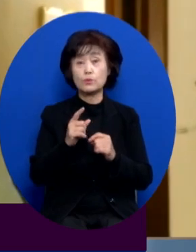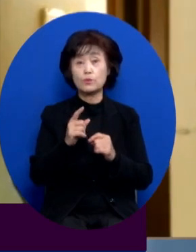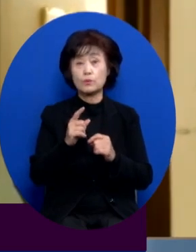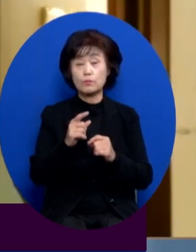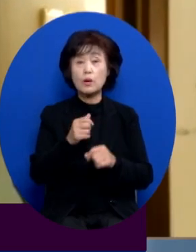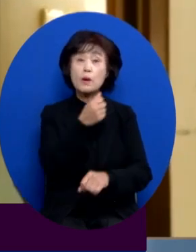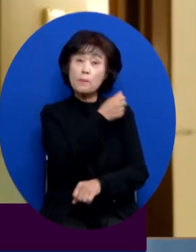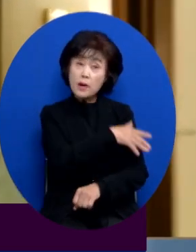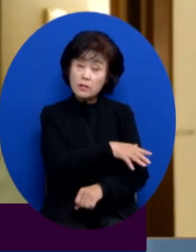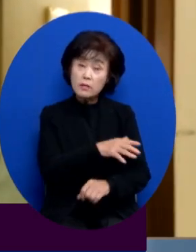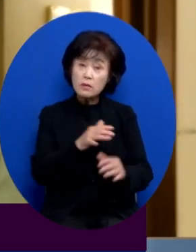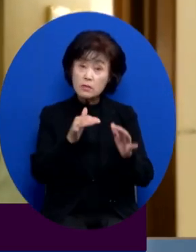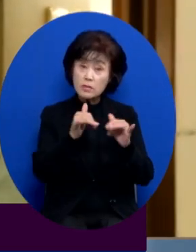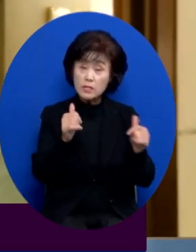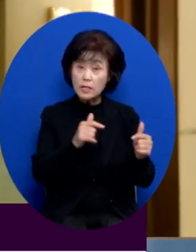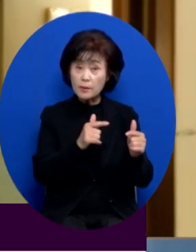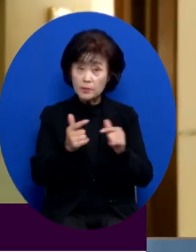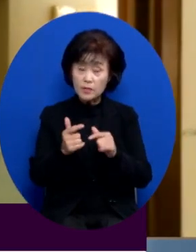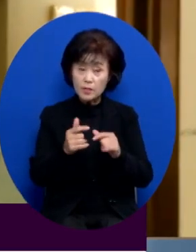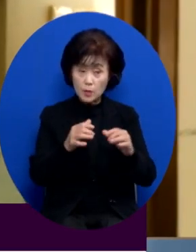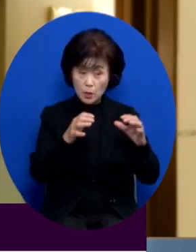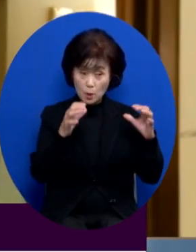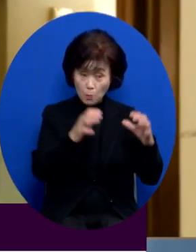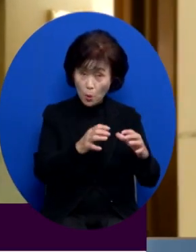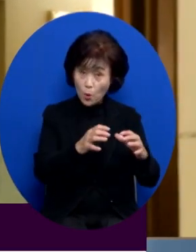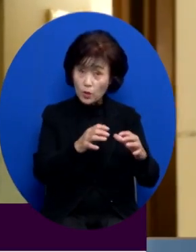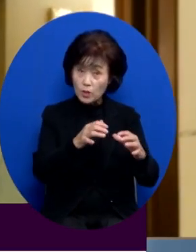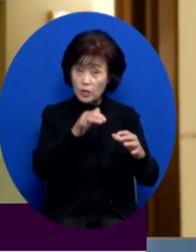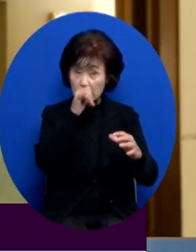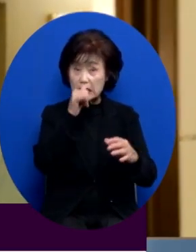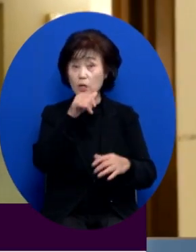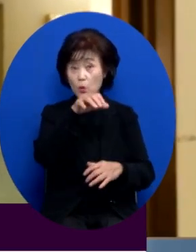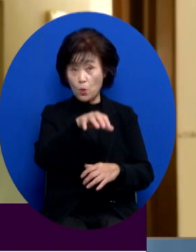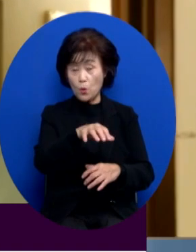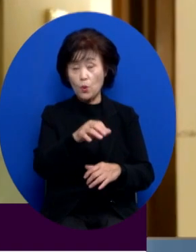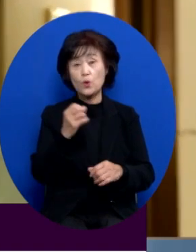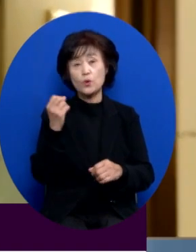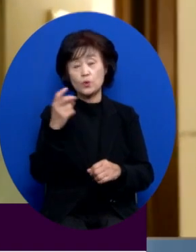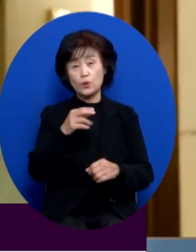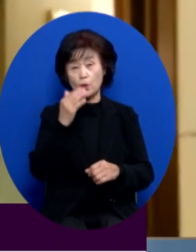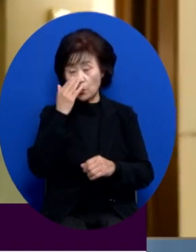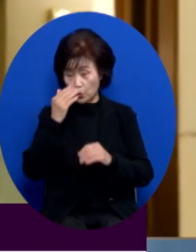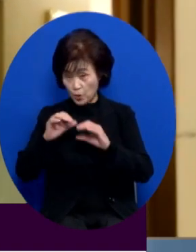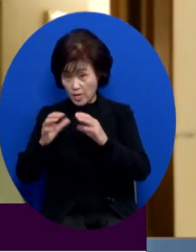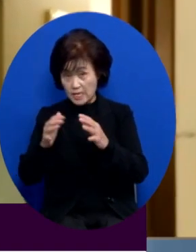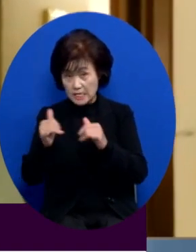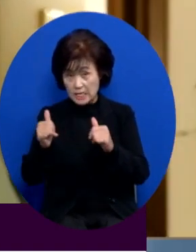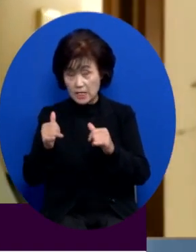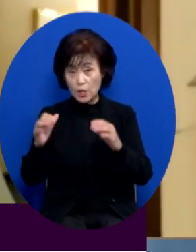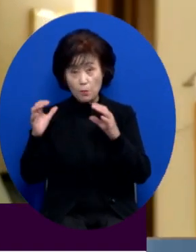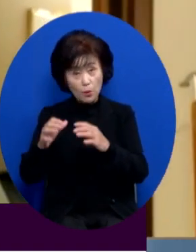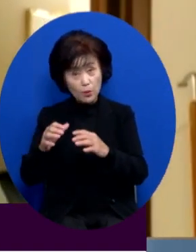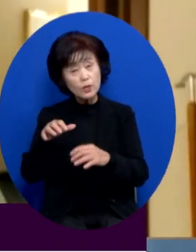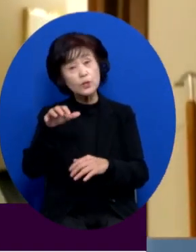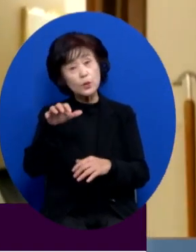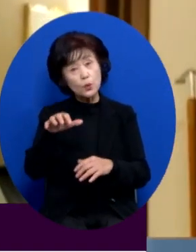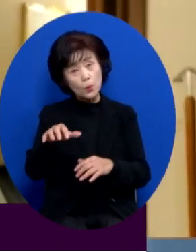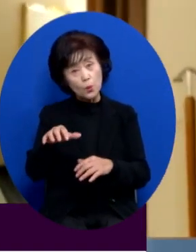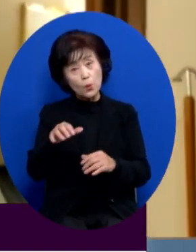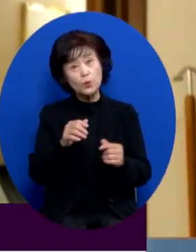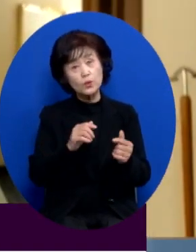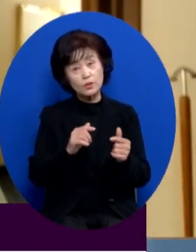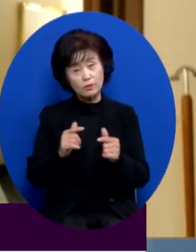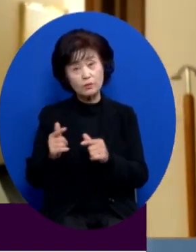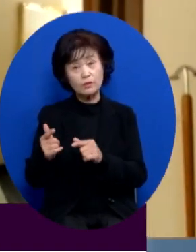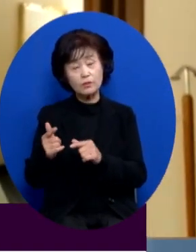이 팔레스타인 사람들이 집단적으로 모여 있다든지, 그리고 유대인들이 집단적으로 모여 있는